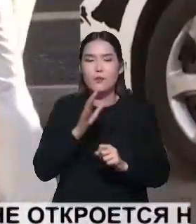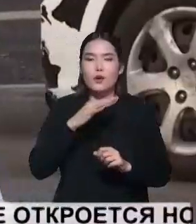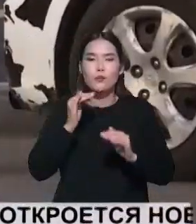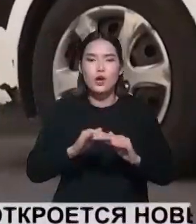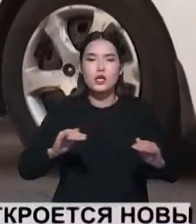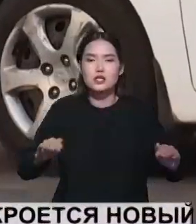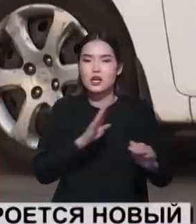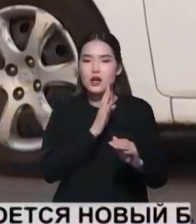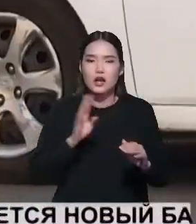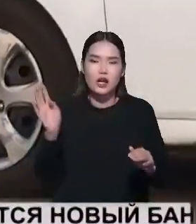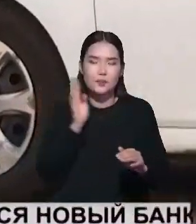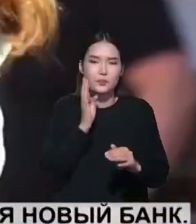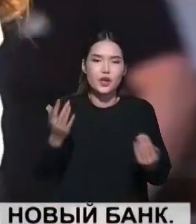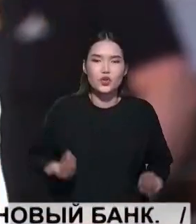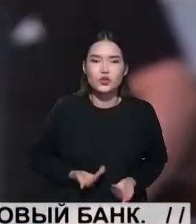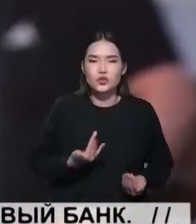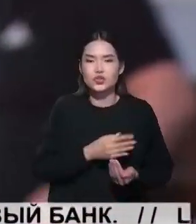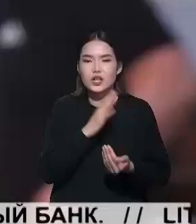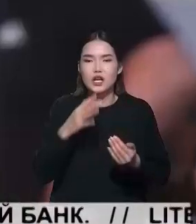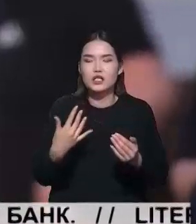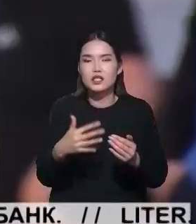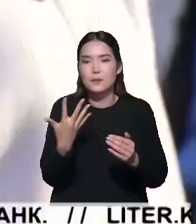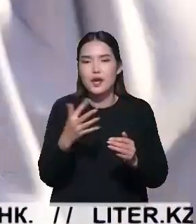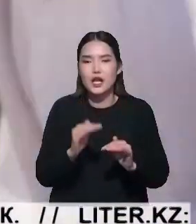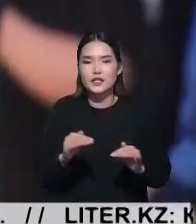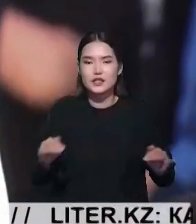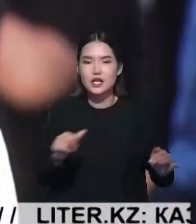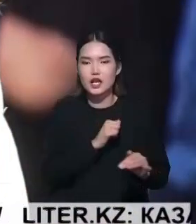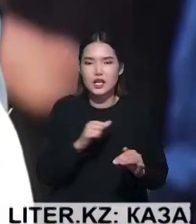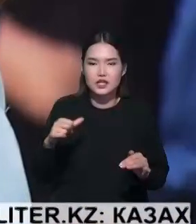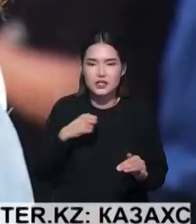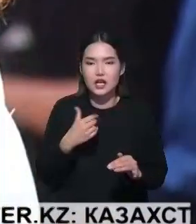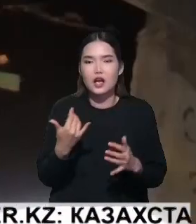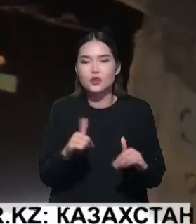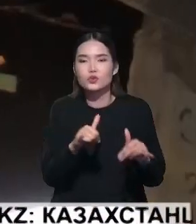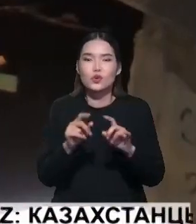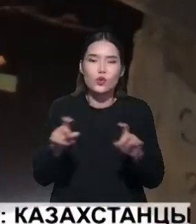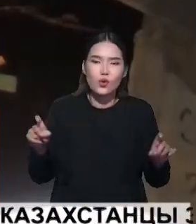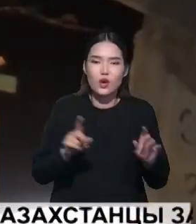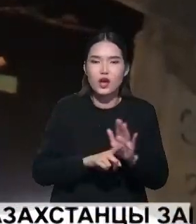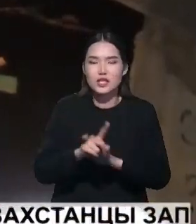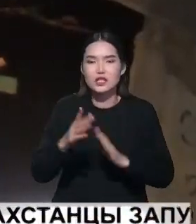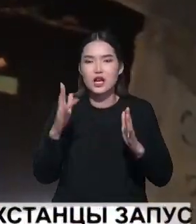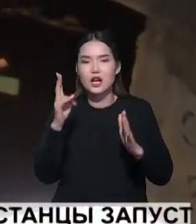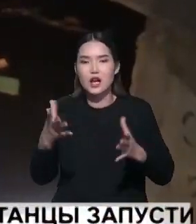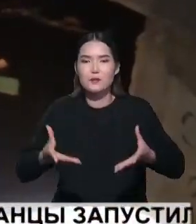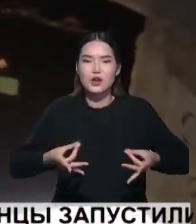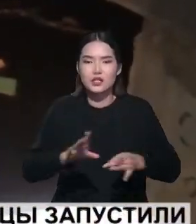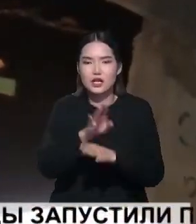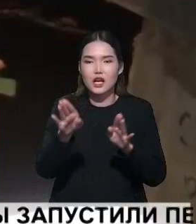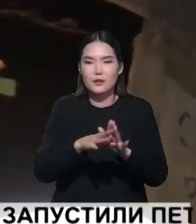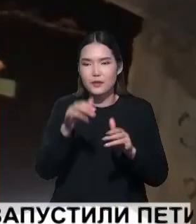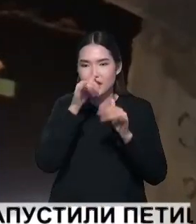мать Ирина Искакова. Женщина воспитывает 6 детей, 2 малышей и 4 школьника. В квартире сырость, а в подъезде невозможно